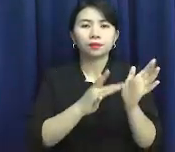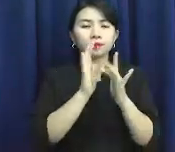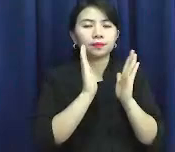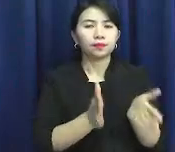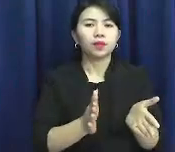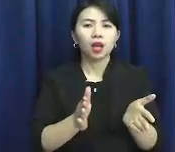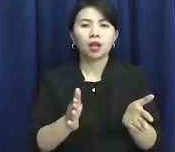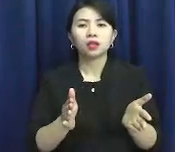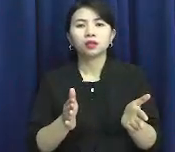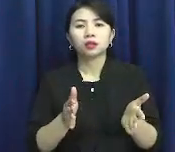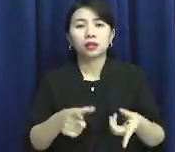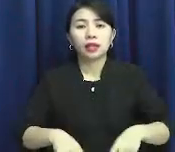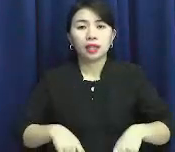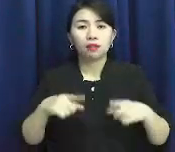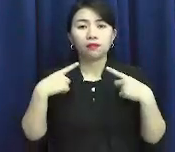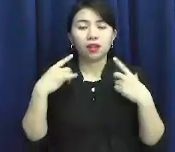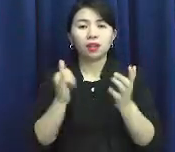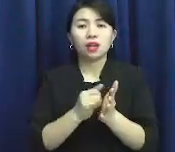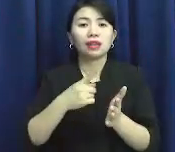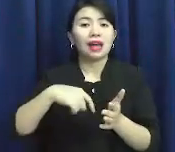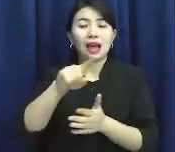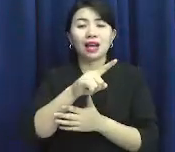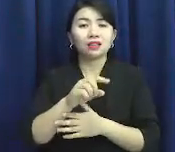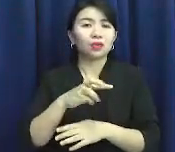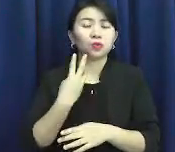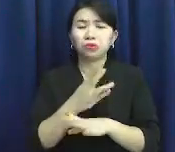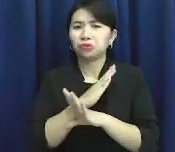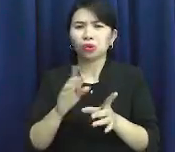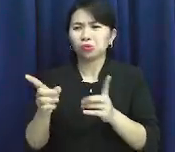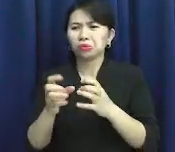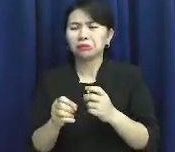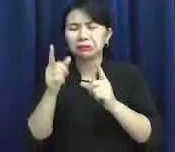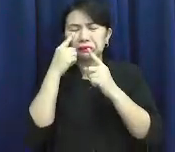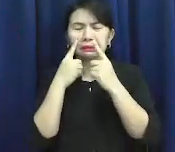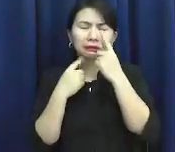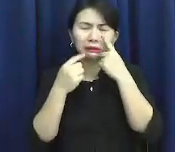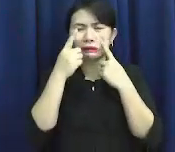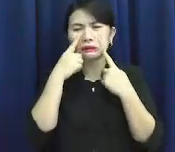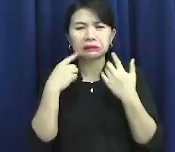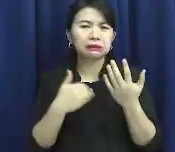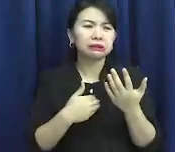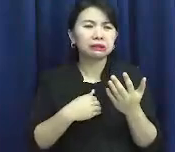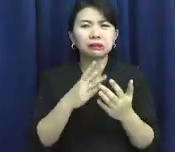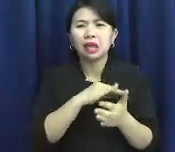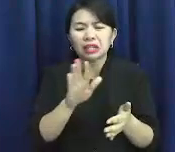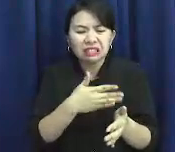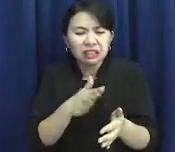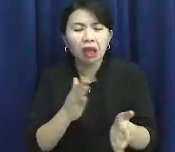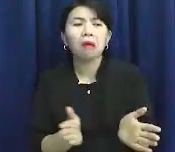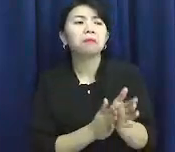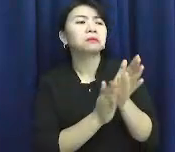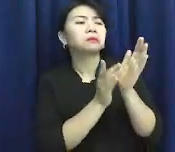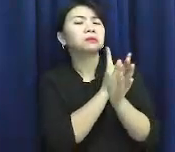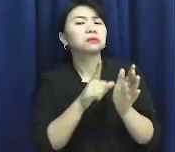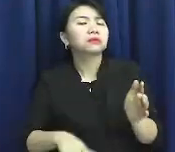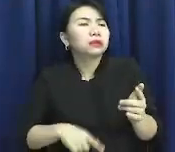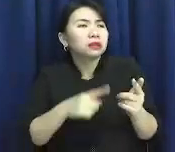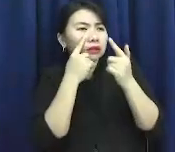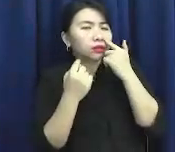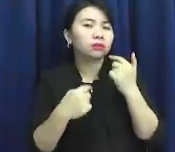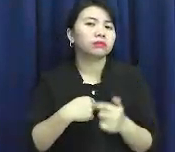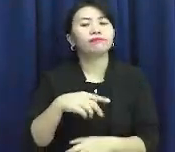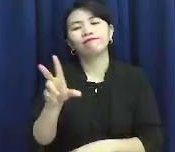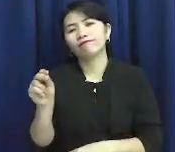tayo parang laging umiiyak. So praise the Lord. Hindi tayo ganyan. Hindi yan ang basehan ng